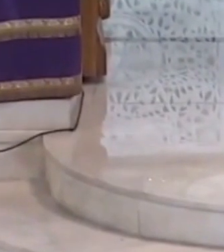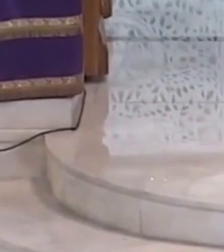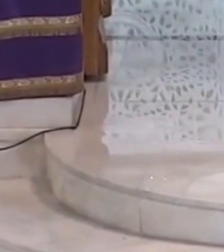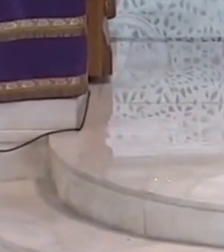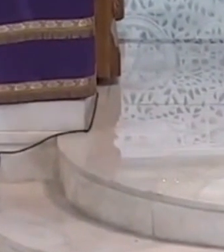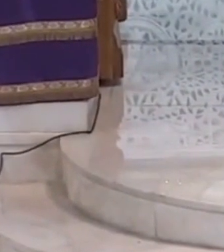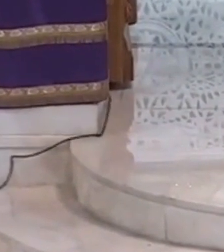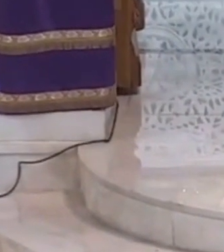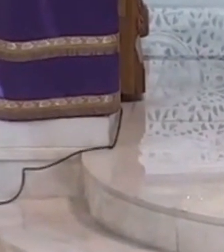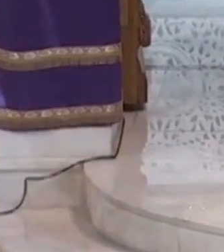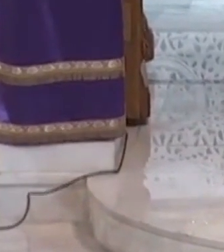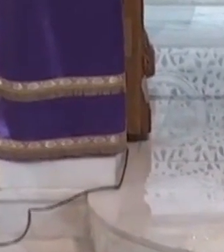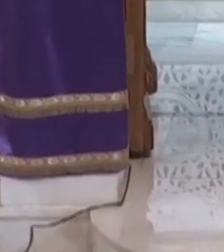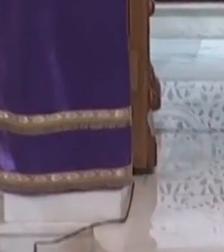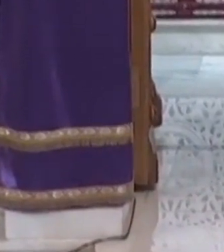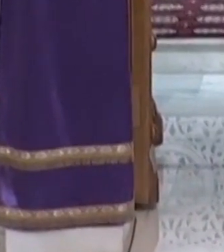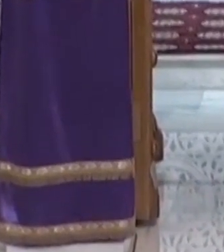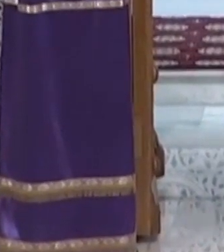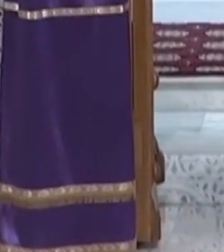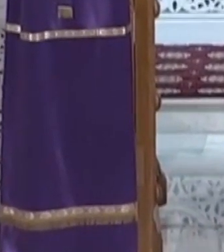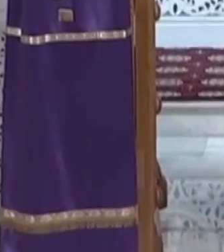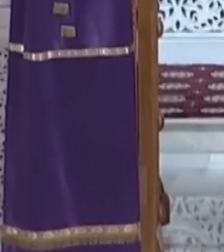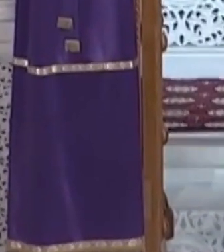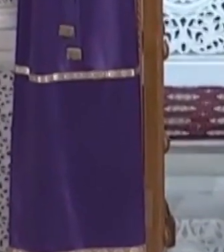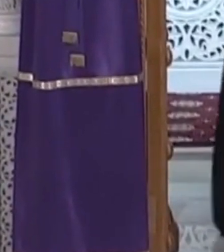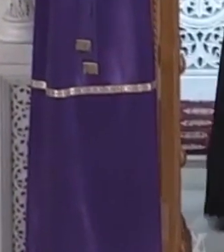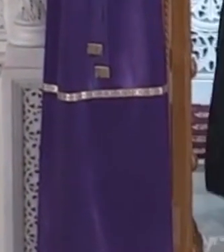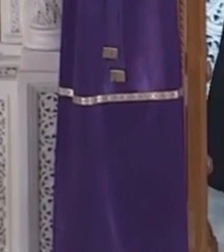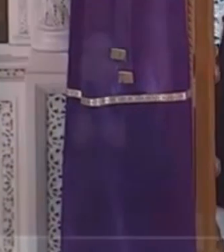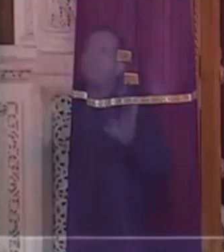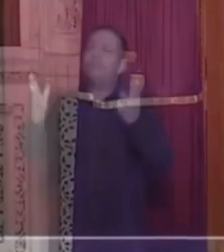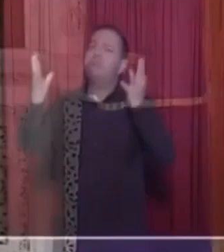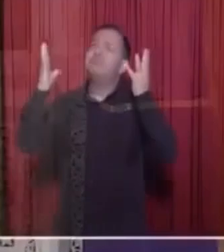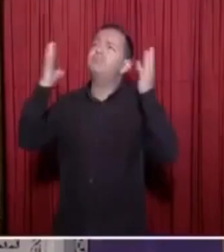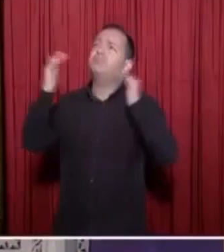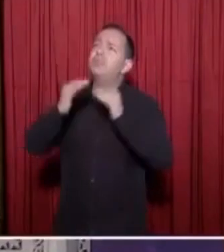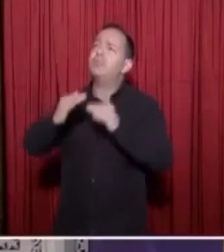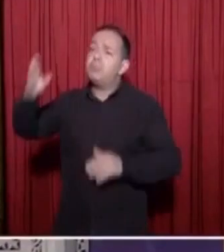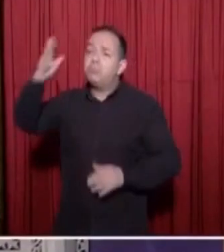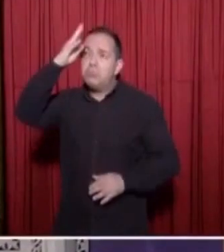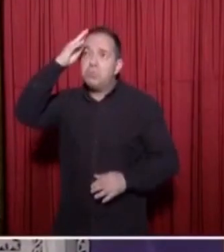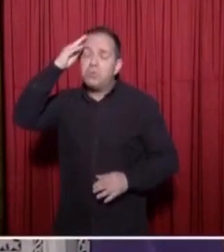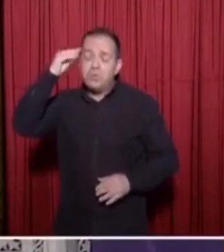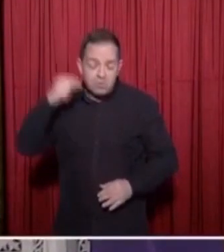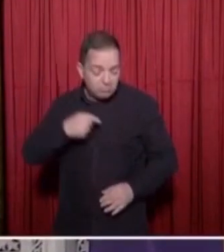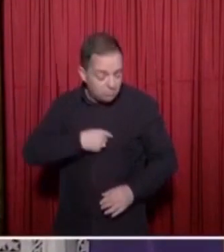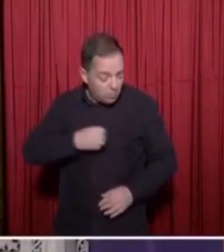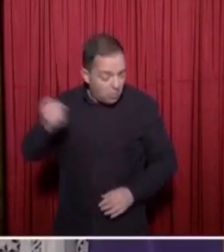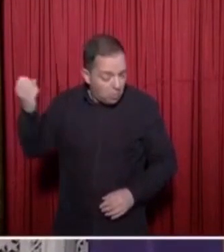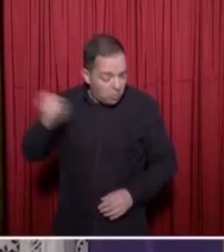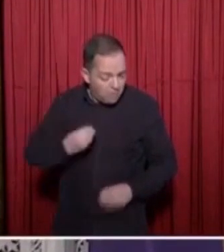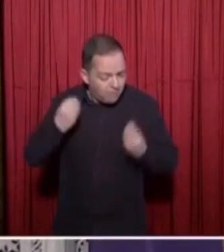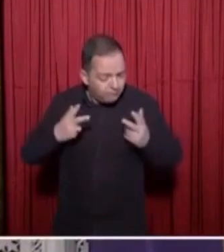και πάντα τα εντός μου το όνομα το Άγιον αυτού. Ευλόγη η ψυχή μου των Κύριων και μη επιλανθάνου πάσα τα αποδόσεις